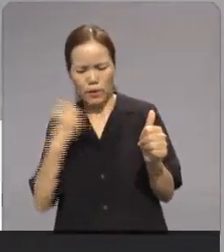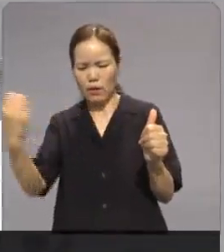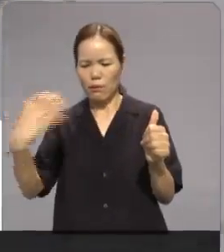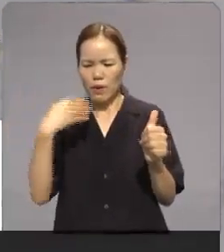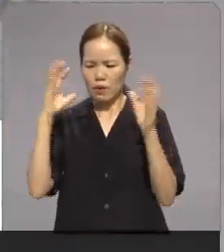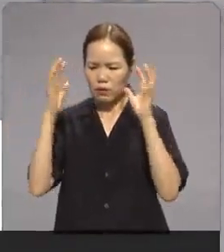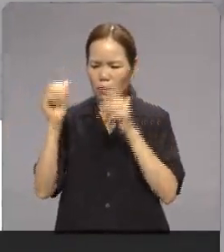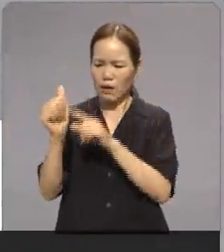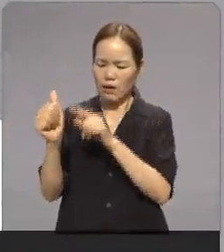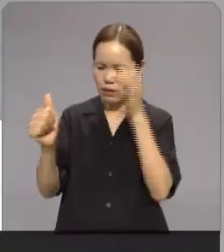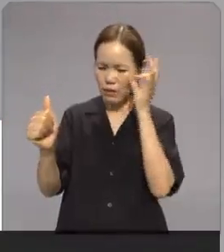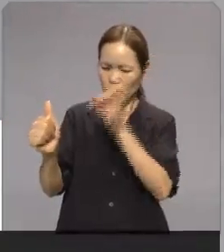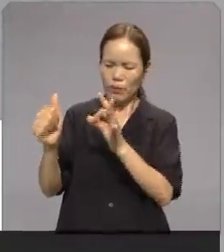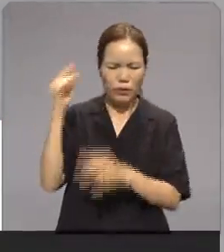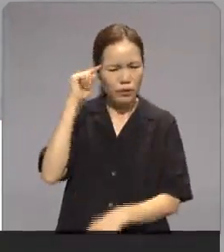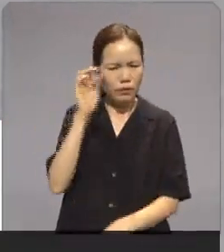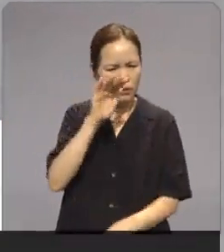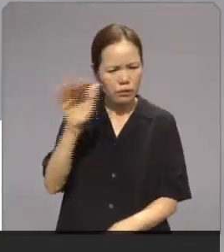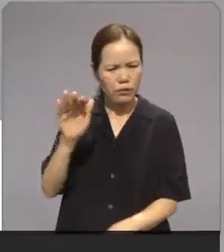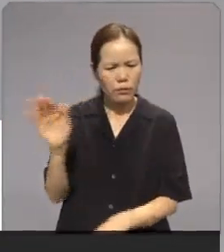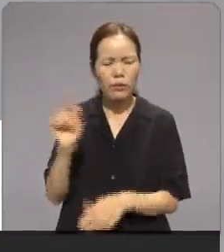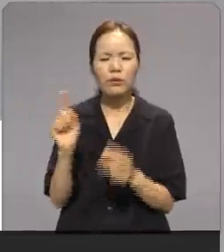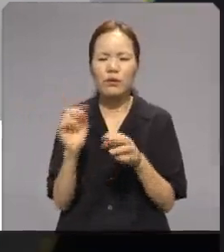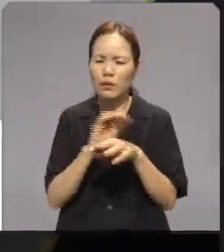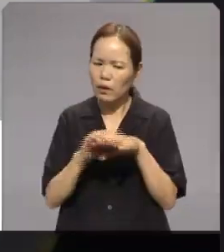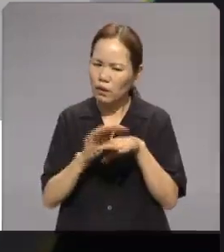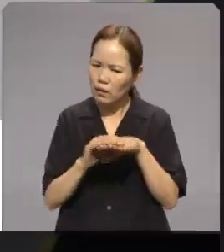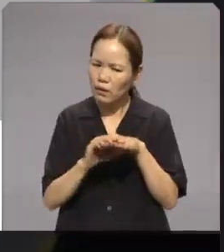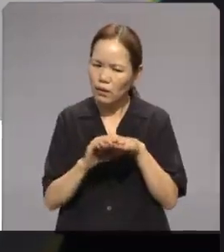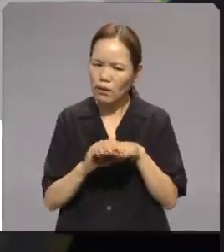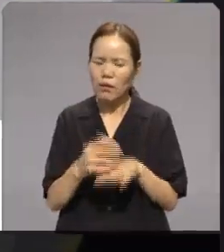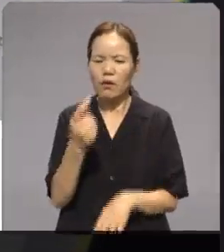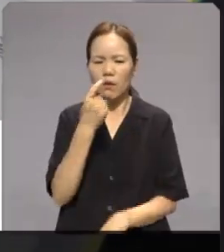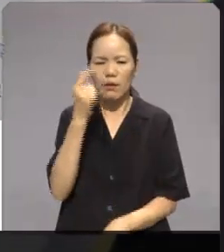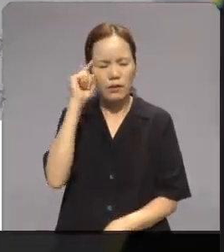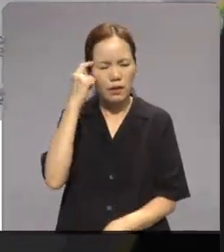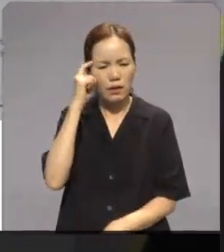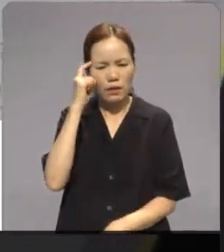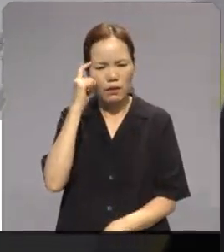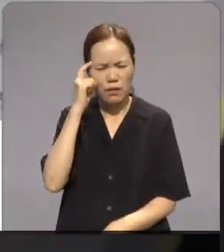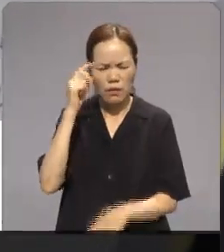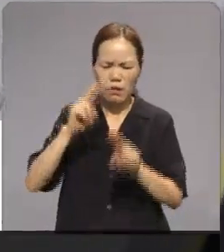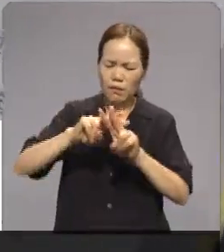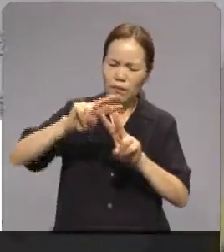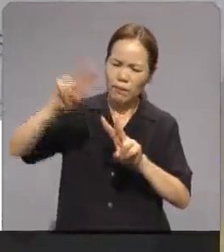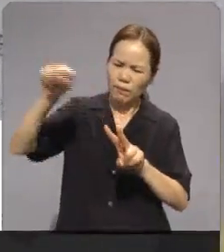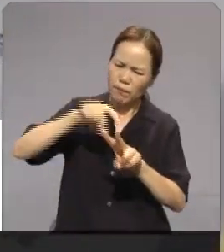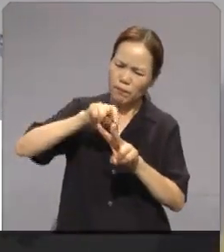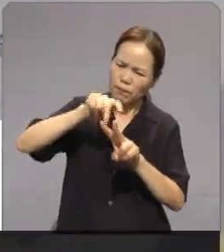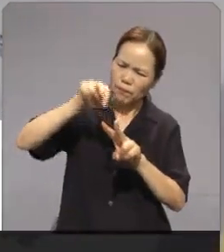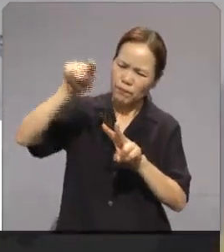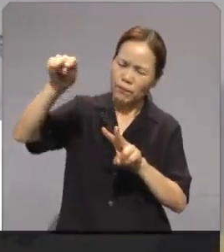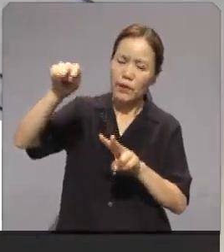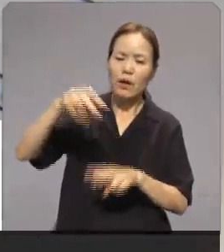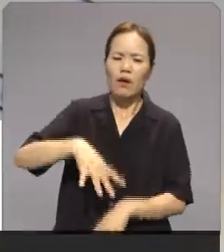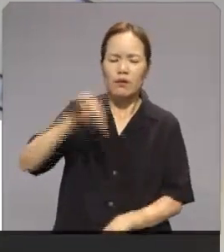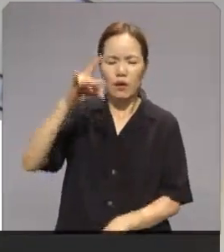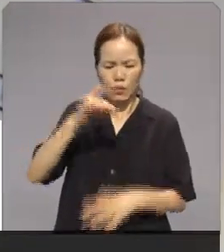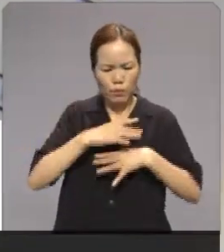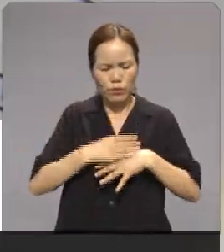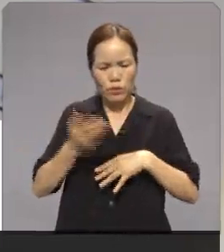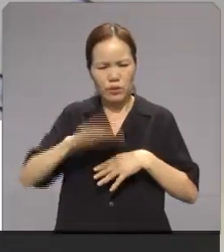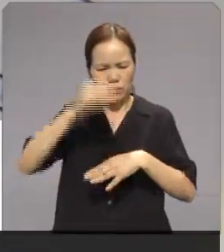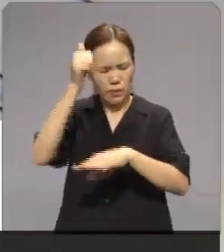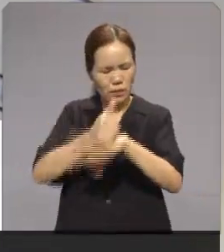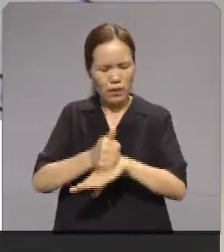그리움을 어떻게 달래야 하는지 생각하고 높은 사다리에 올라가 처음엔 무서웠는데 나중엔 안 무서웠어, 재밌었어